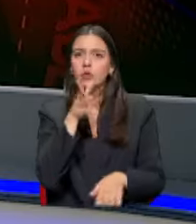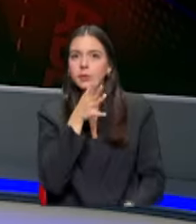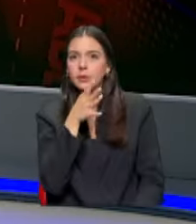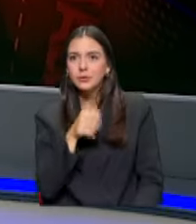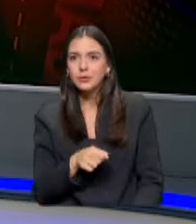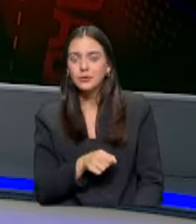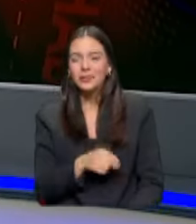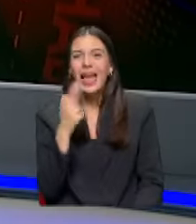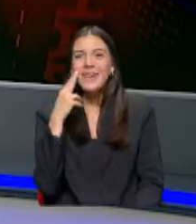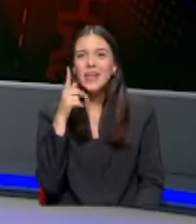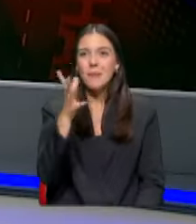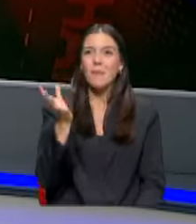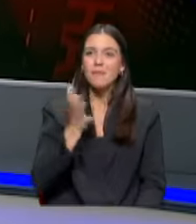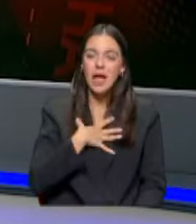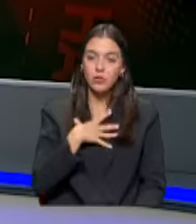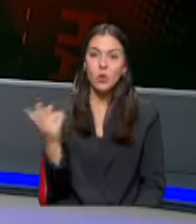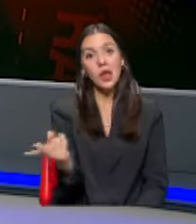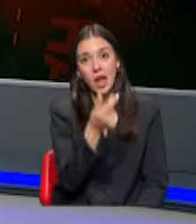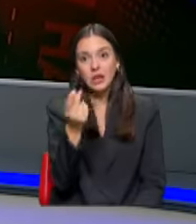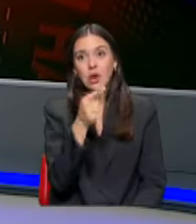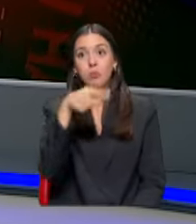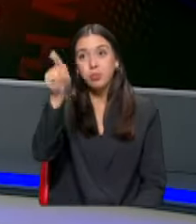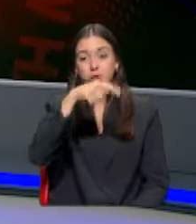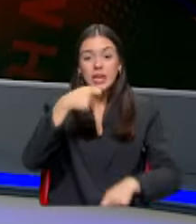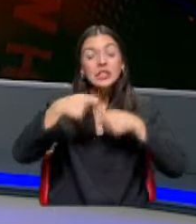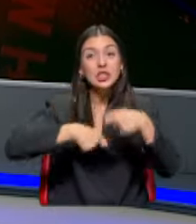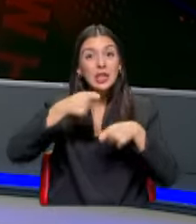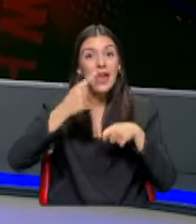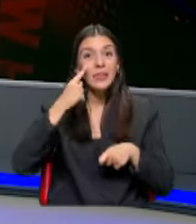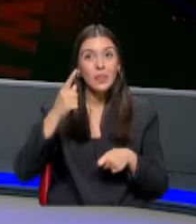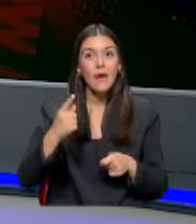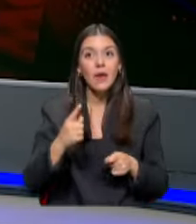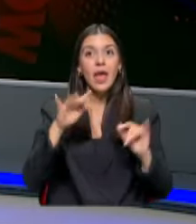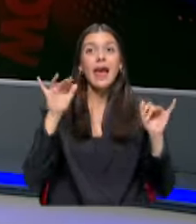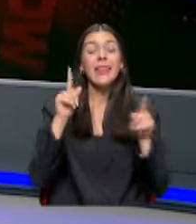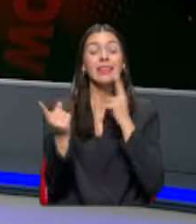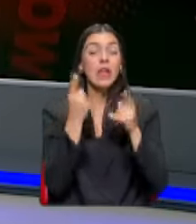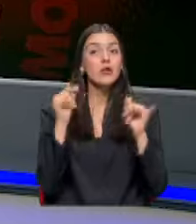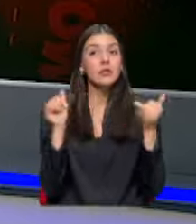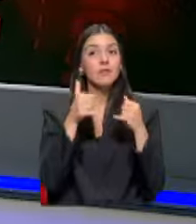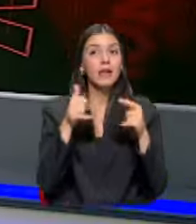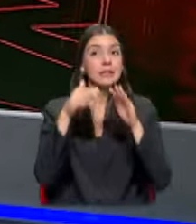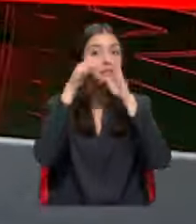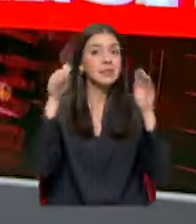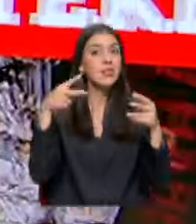musunuz? Efendim patronlar firari, bunların şirketleri Teknofest'te stand açmışlar.